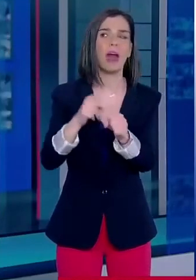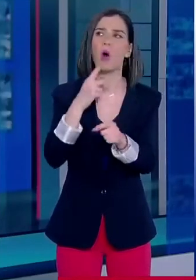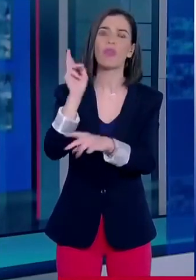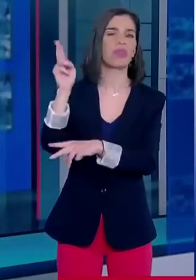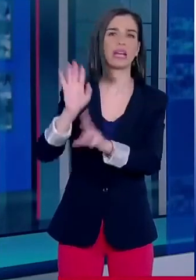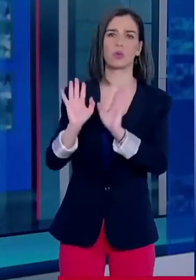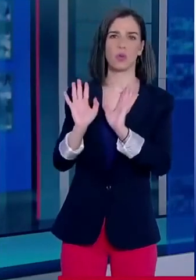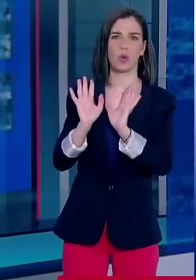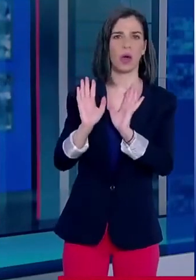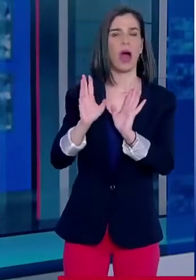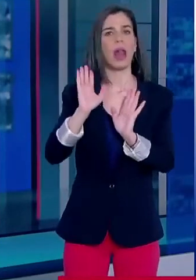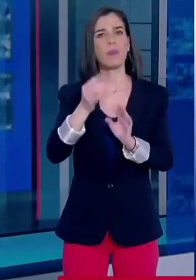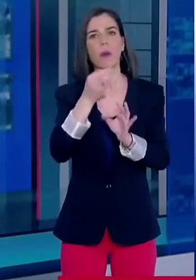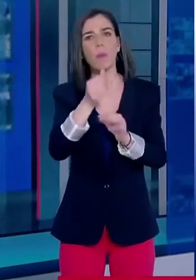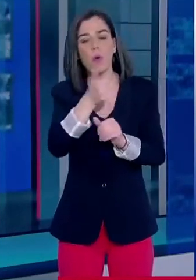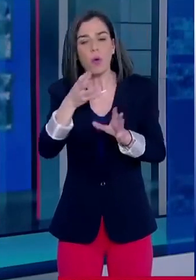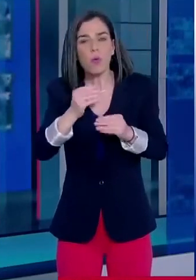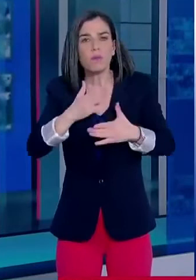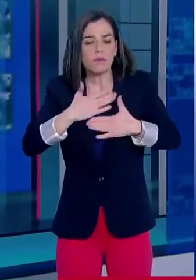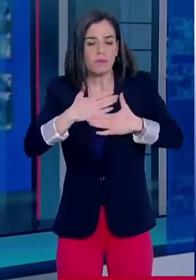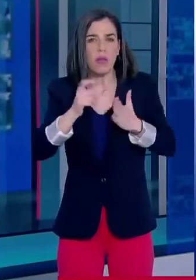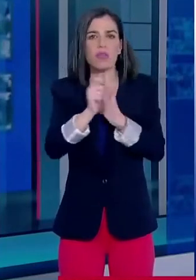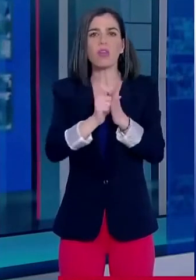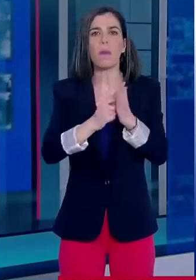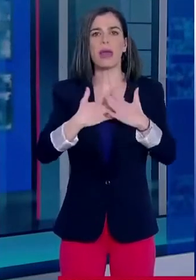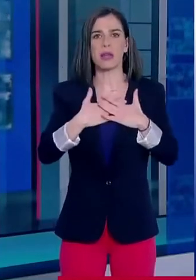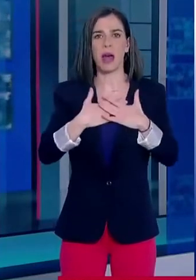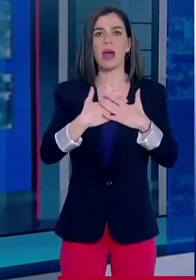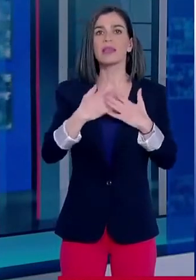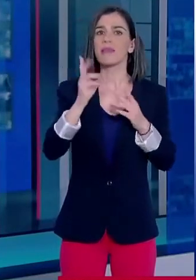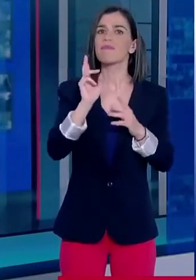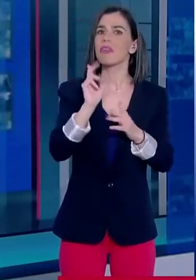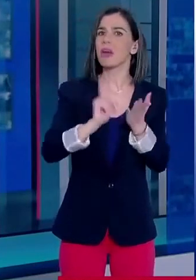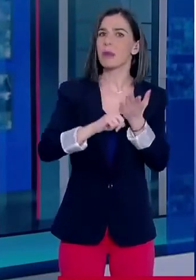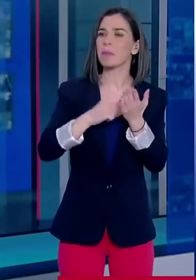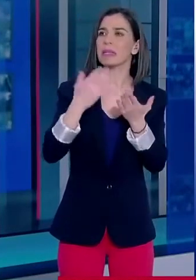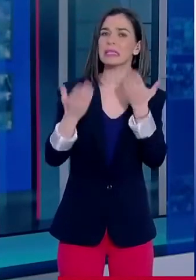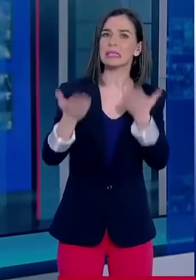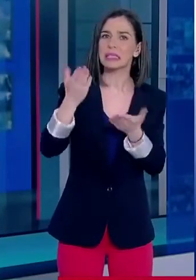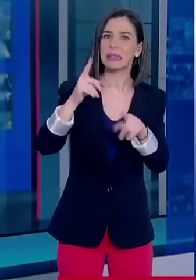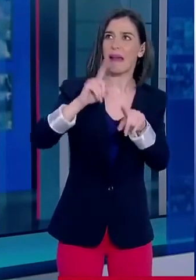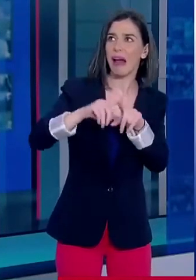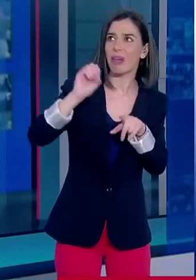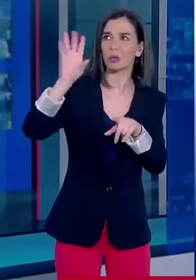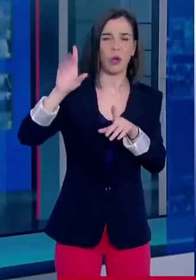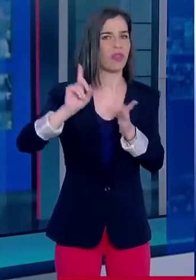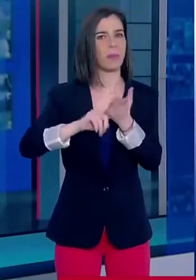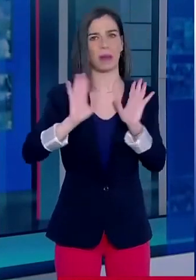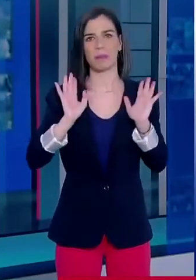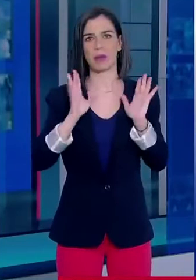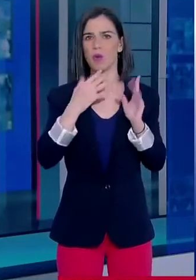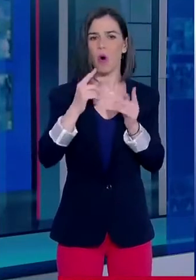κανέναν, αλλά μπορώ να μιλήσω με βεβαιότητα μόνο για τα δικά μου δεδομένα. Και καλό είναι να αποφεύγουμε συγκρίσεις Ελλάδας με άλλες χώρες. Κάθε χώρα